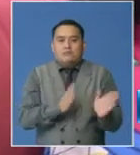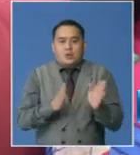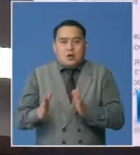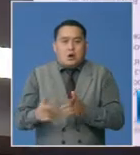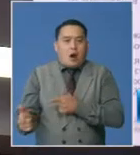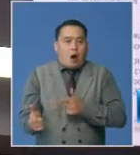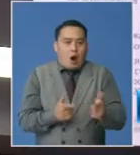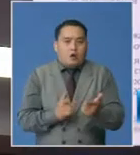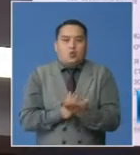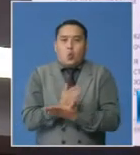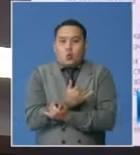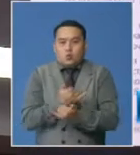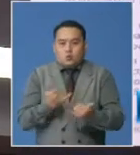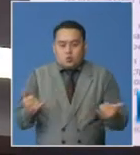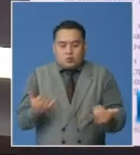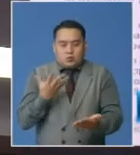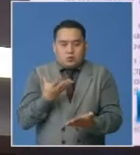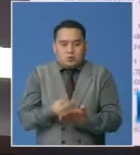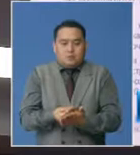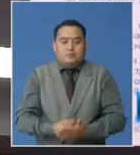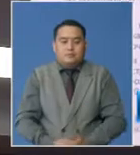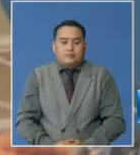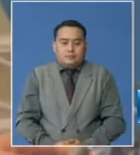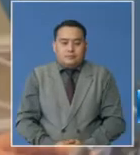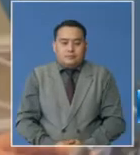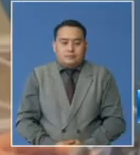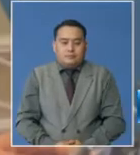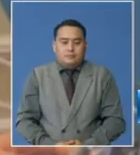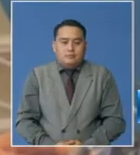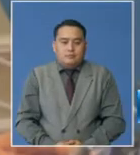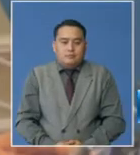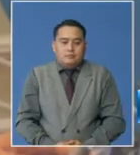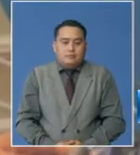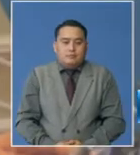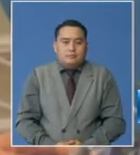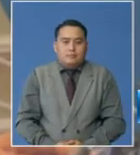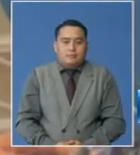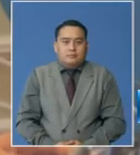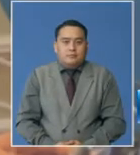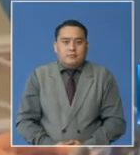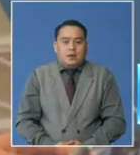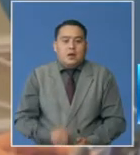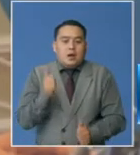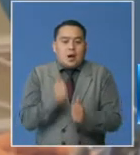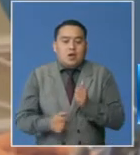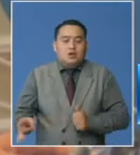и готово оказывать свои услуги. Значит, план такой. Каждый регион